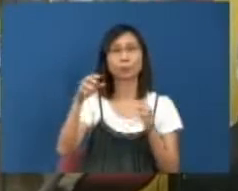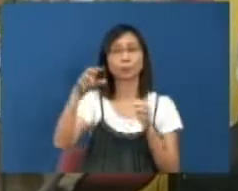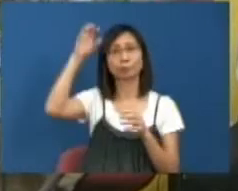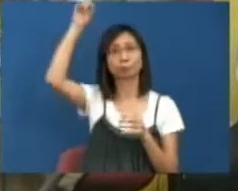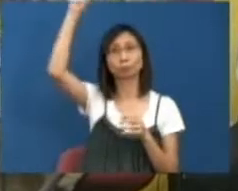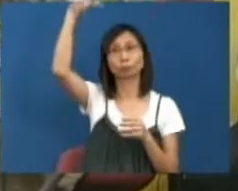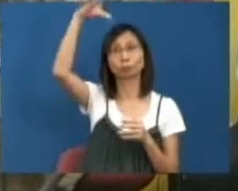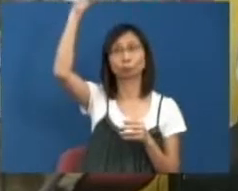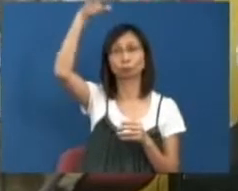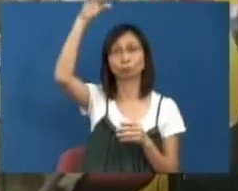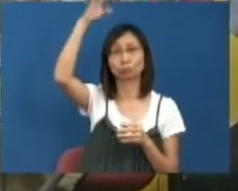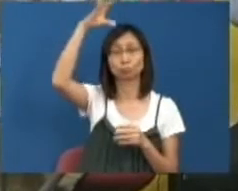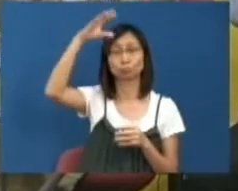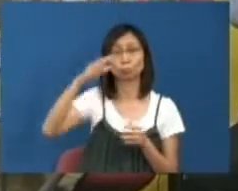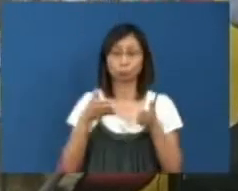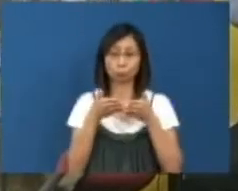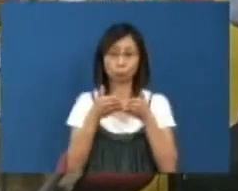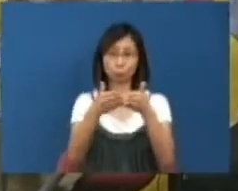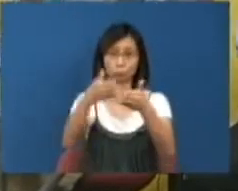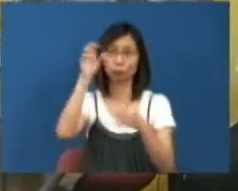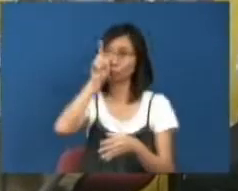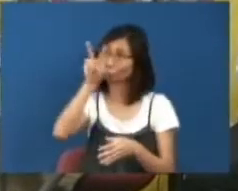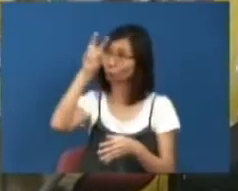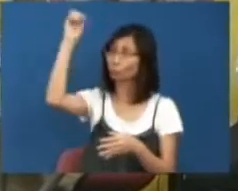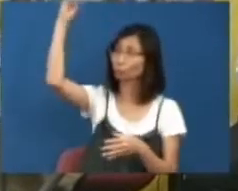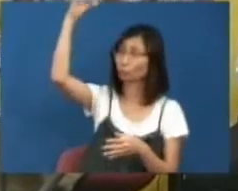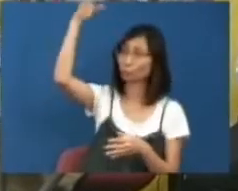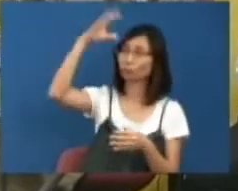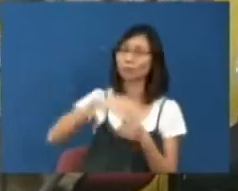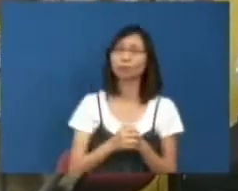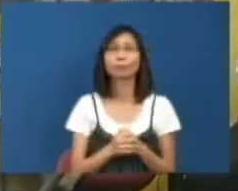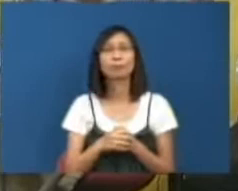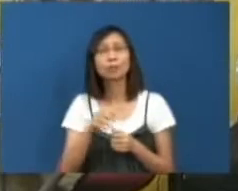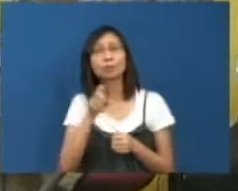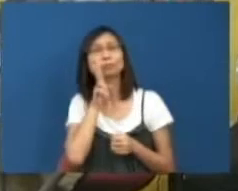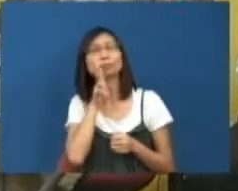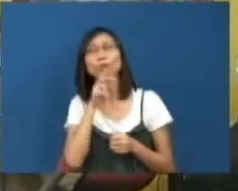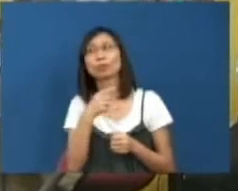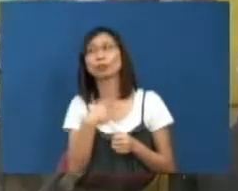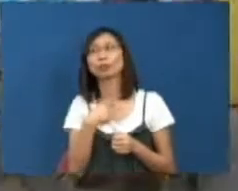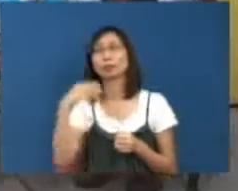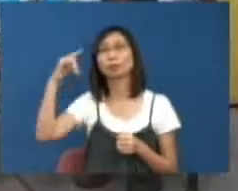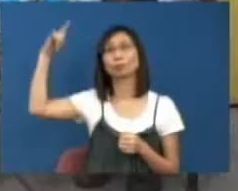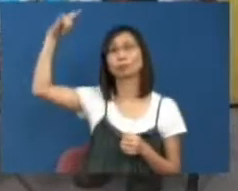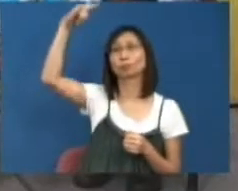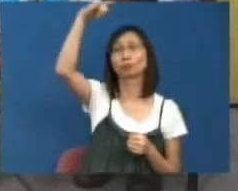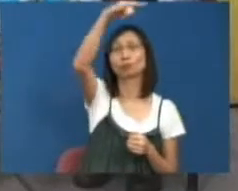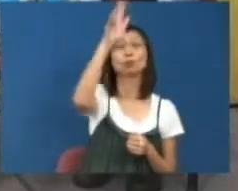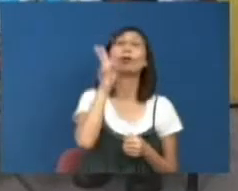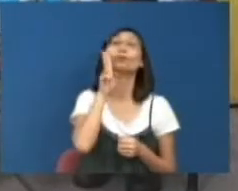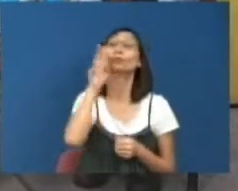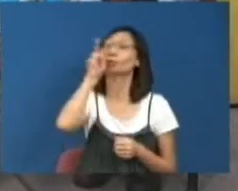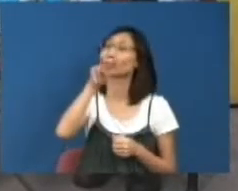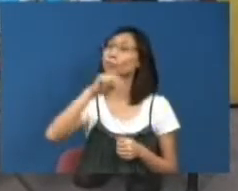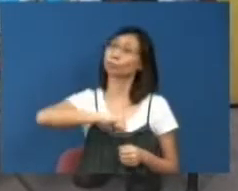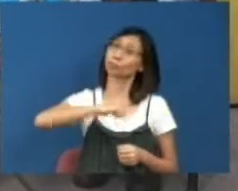咁如果你有埋去裝 LED 咧，咪變相即係俾啲高空嘅駕駛者啦，即係飛機師睇到